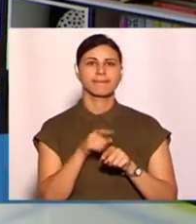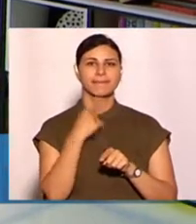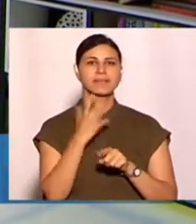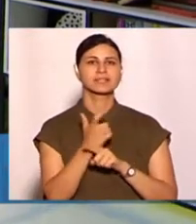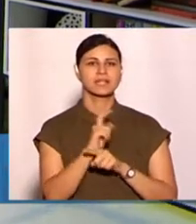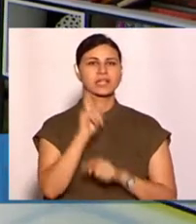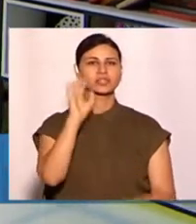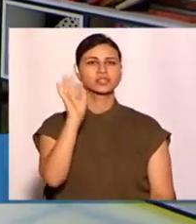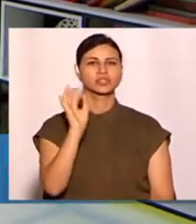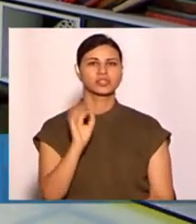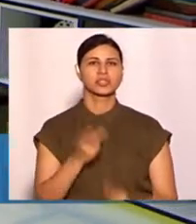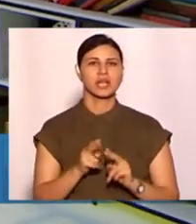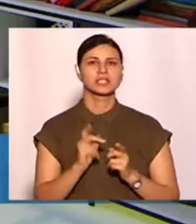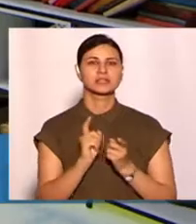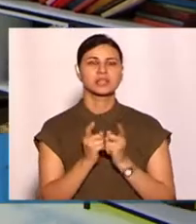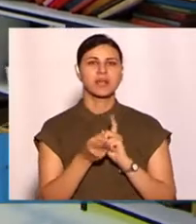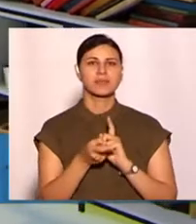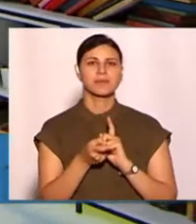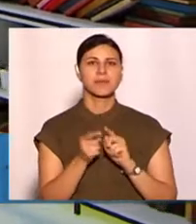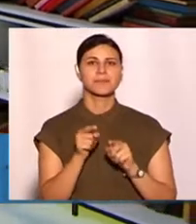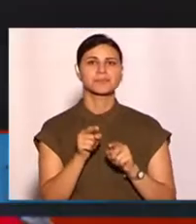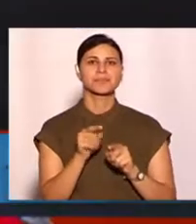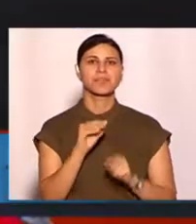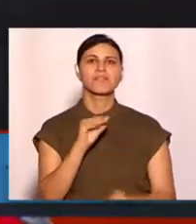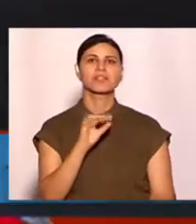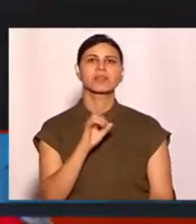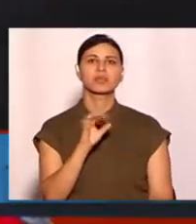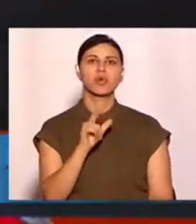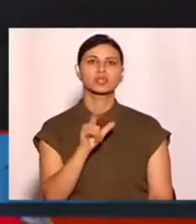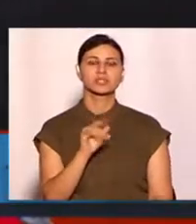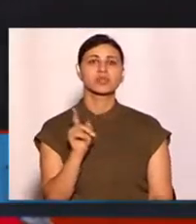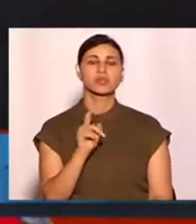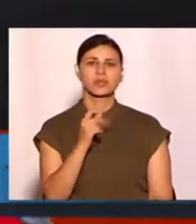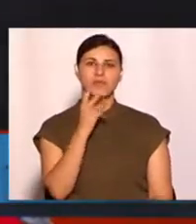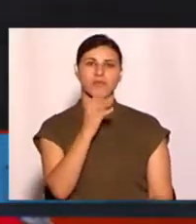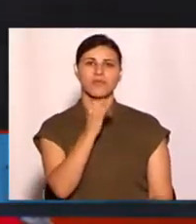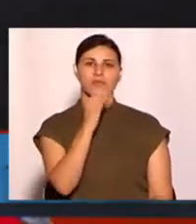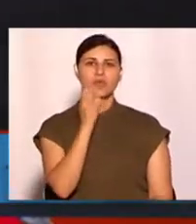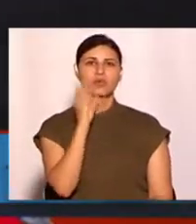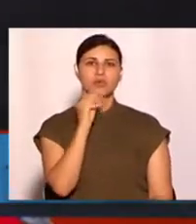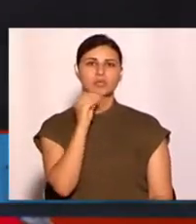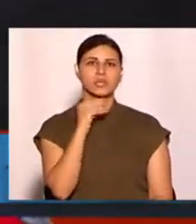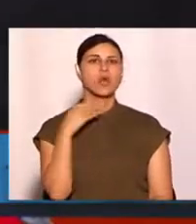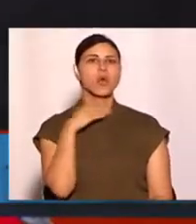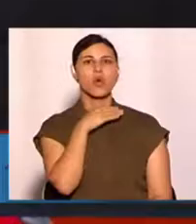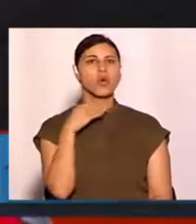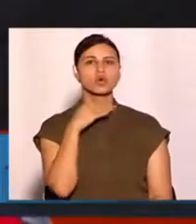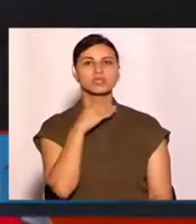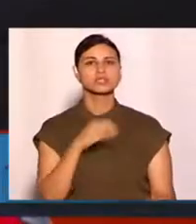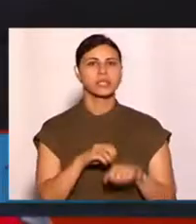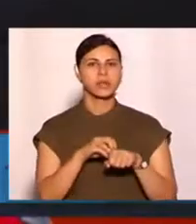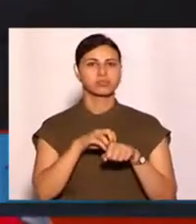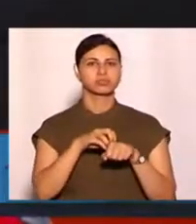რომ ძალიან ხშირია ეს ცვლილებები. ფიბროზული ცვლილებები, რომ წარმოვიდგინოთ, როდესაც ხორცდება ჭრილობა, აი